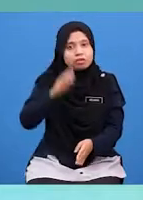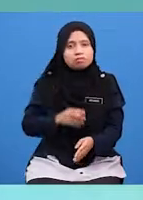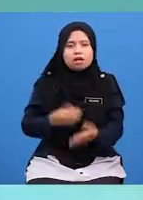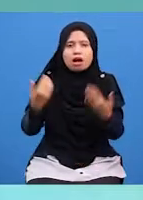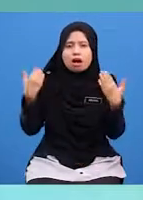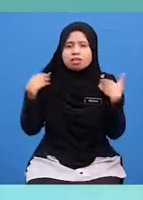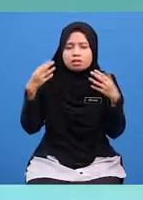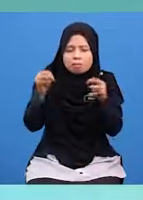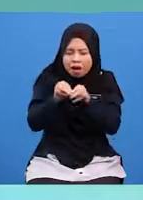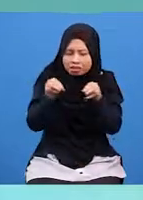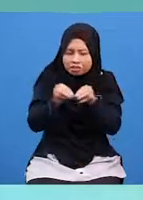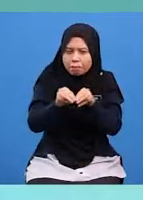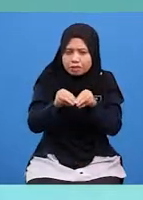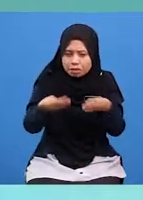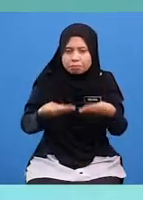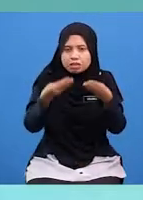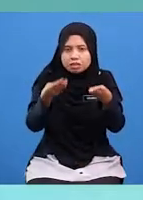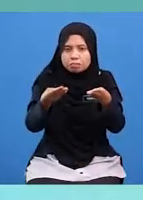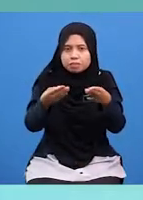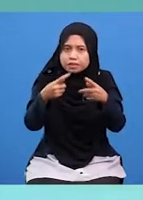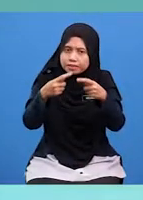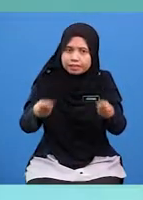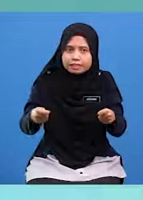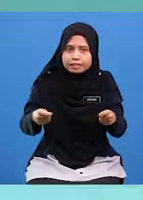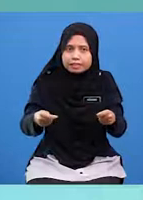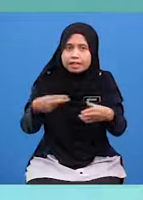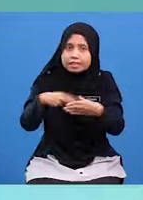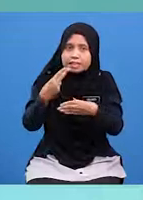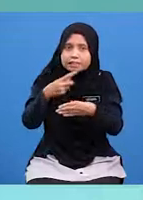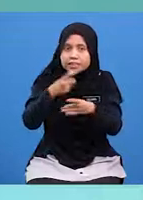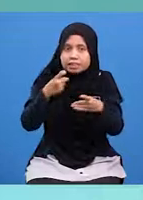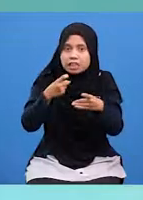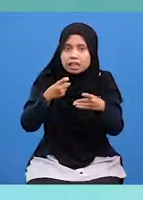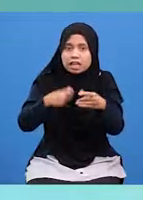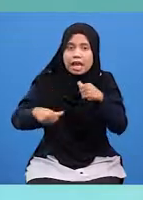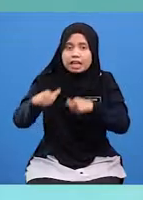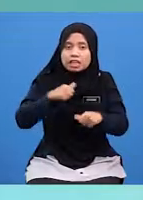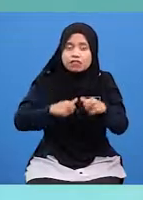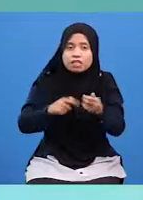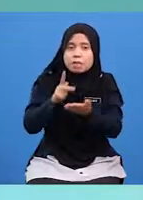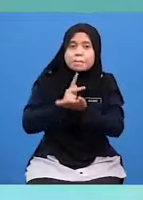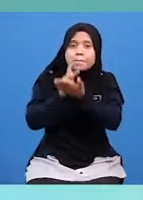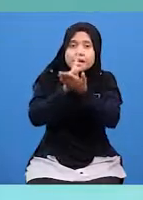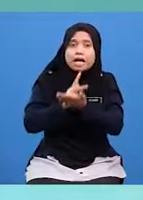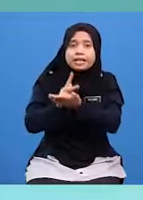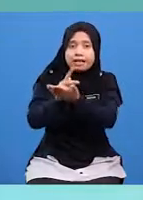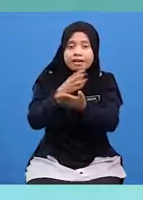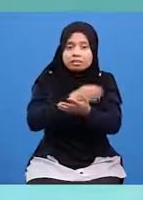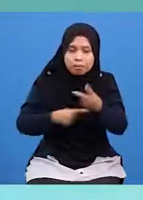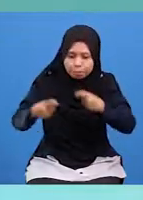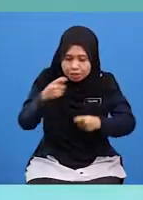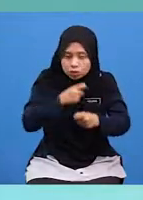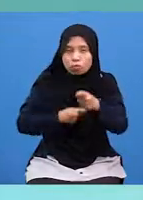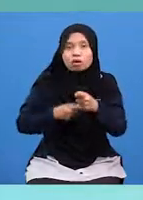Terdapat pelbagai sumbangan yang telah ditinggalkan hasil daripada kegiatan pelayaran dan penerokaan Ibnu